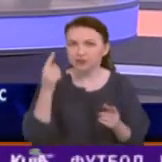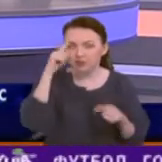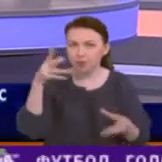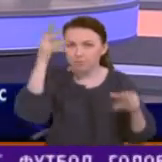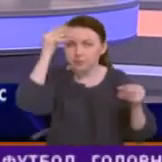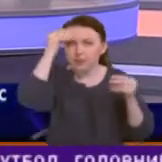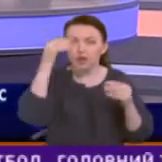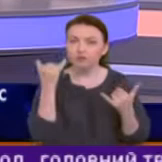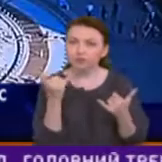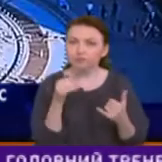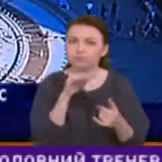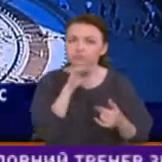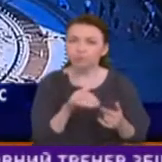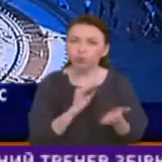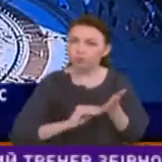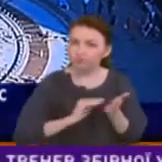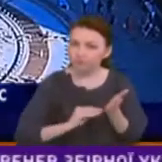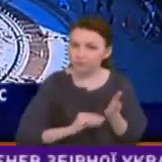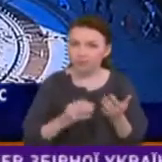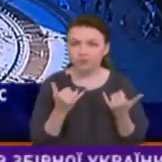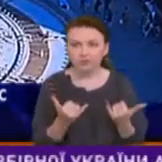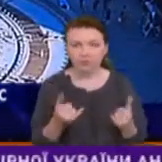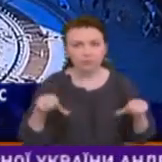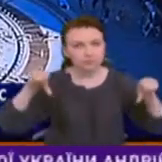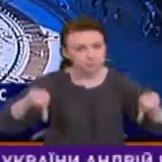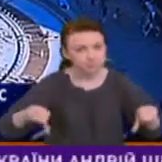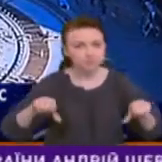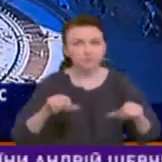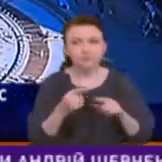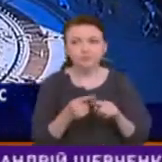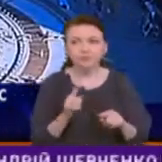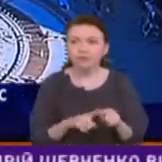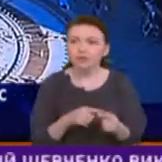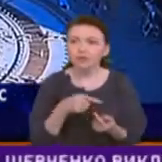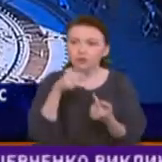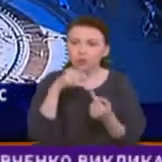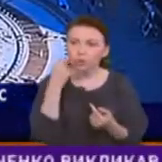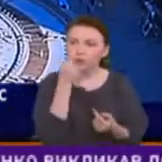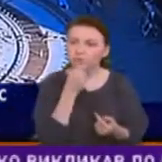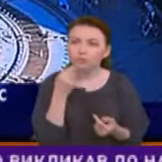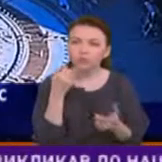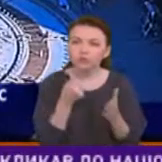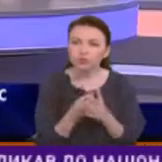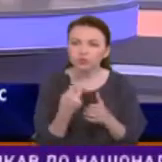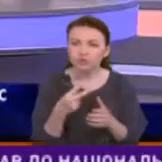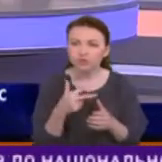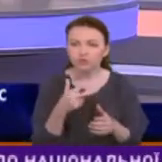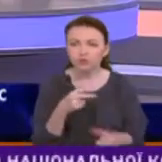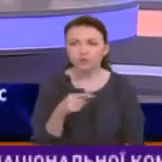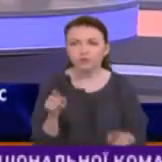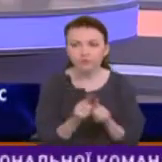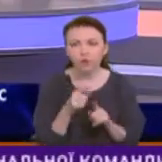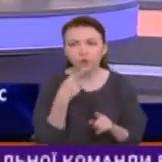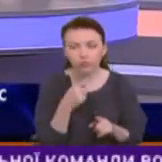тут спілкувалися, тепер, от бачите, такі сентенції виявляються. Вони ж були притаманні українській мові до 30-х років. І так і